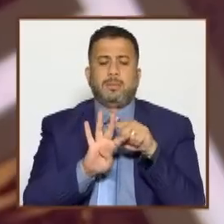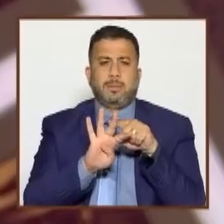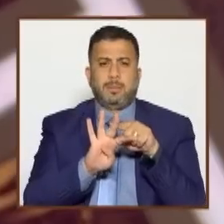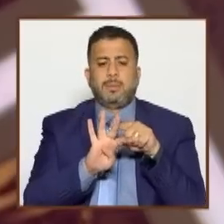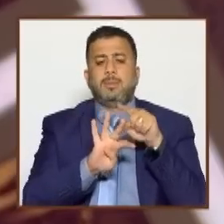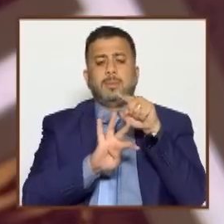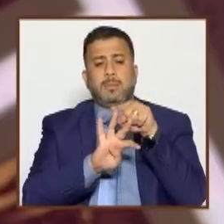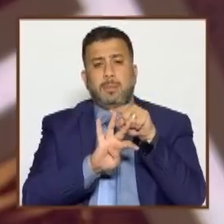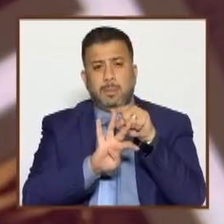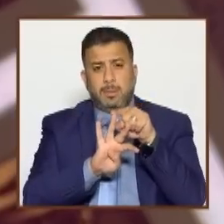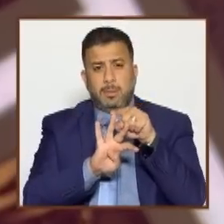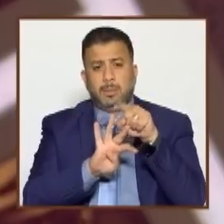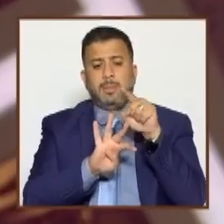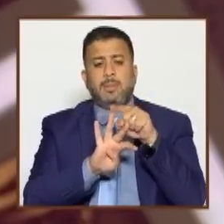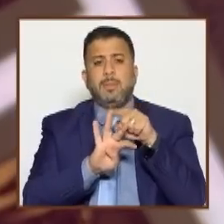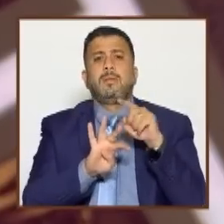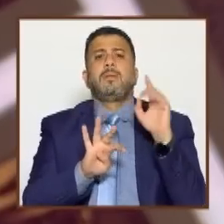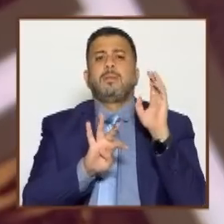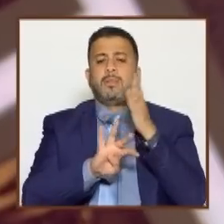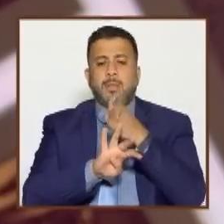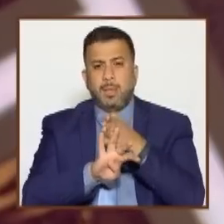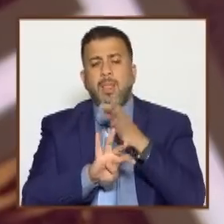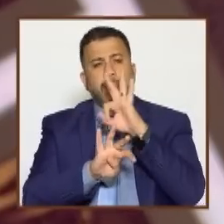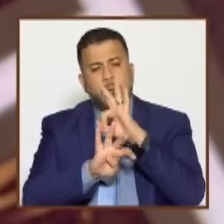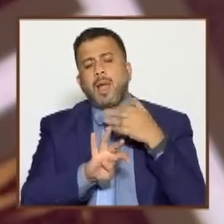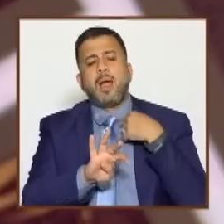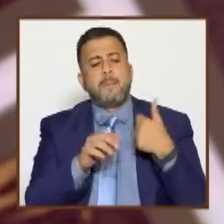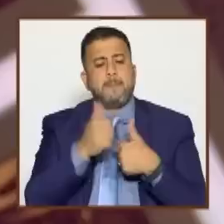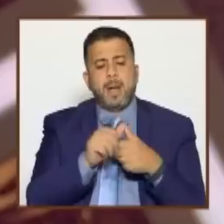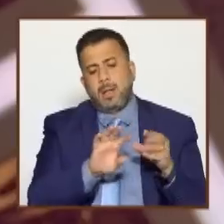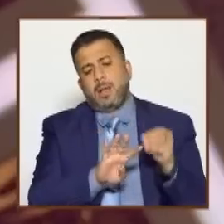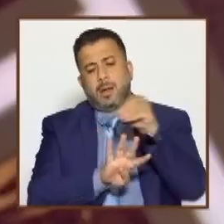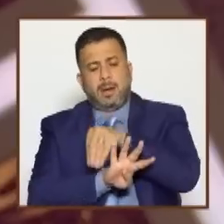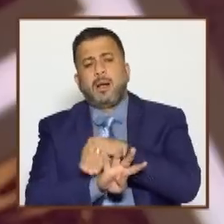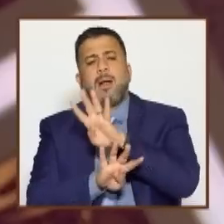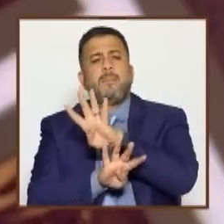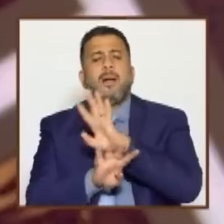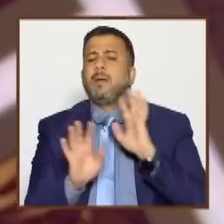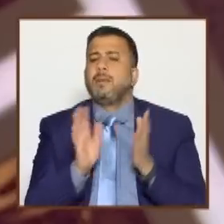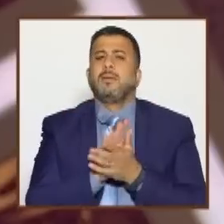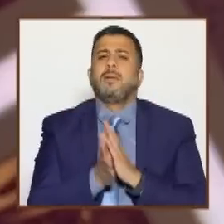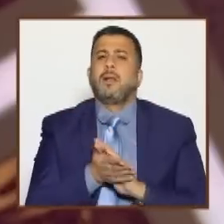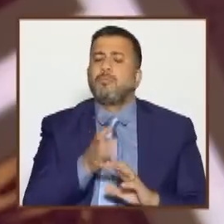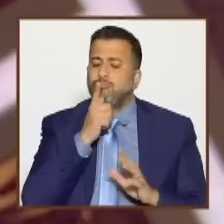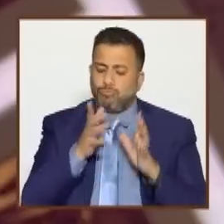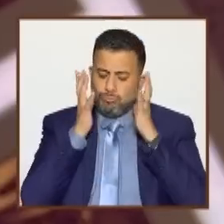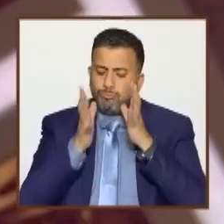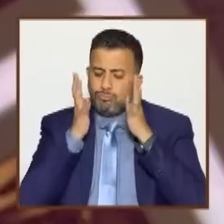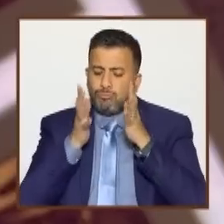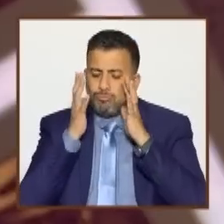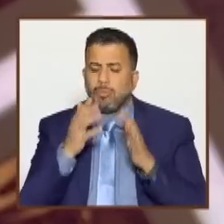الثالثة للإمام، الثانية لك، الركعة الرابعة للإمام، الثالثة لك، بقي عليك ركعة تقوم وتأتي